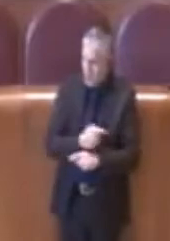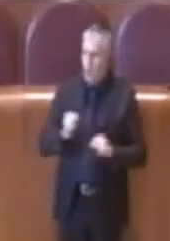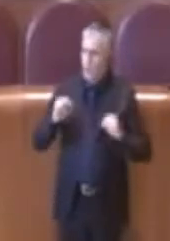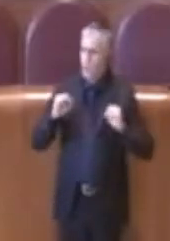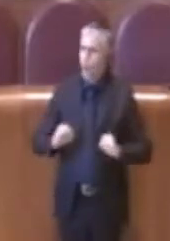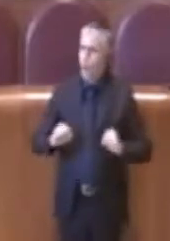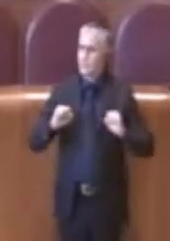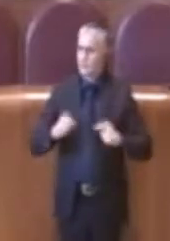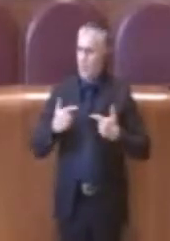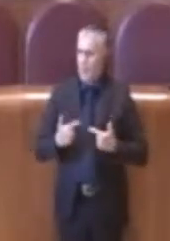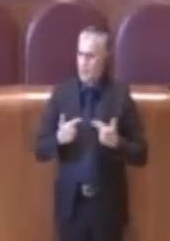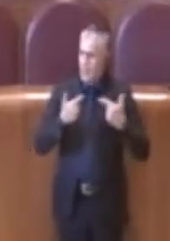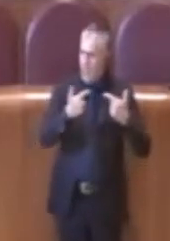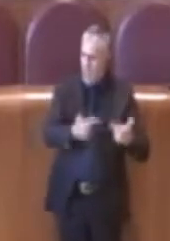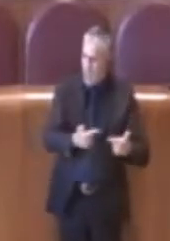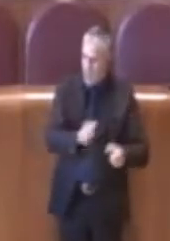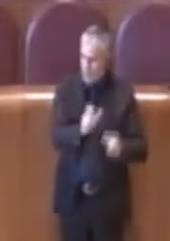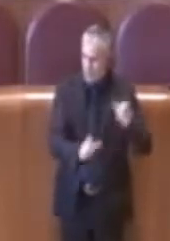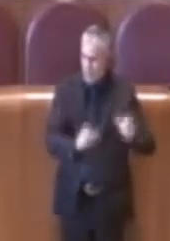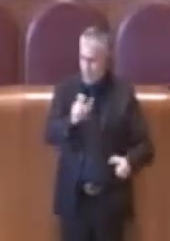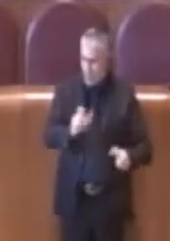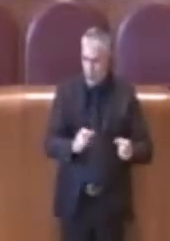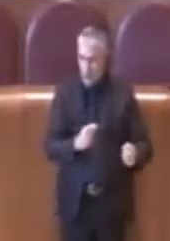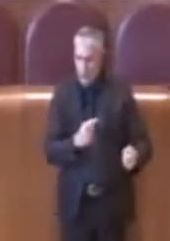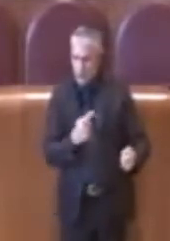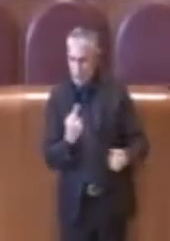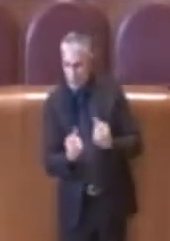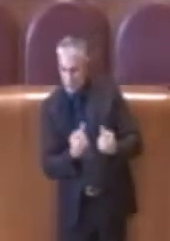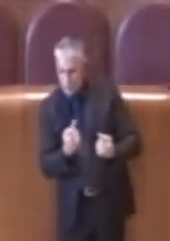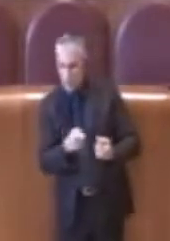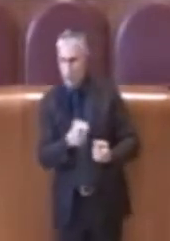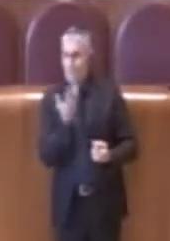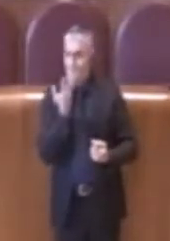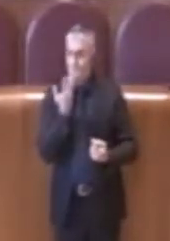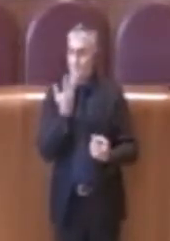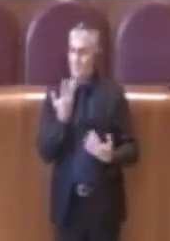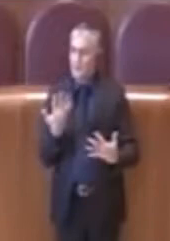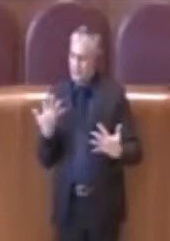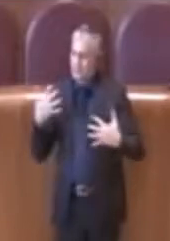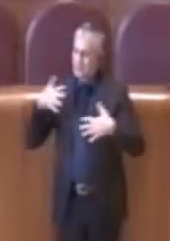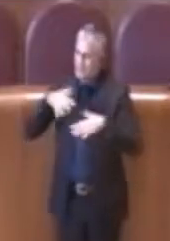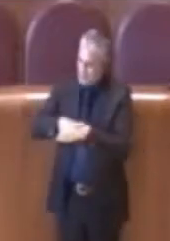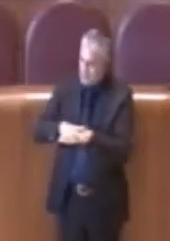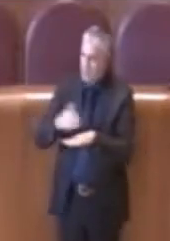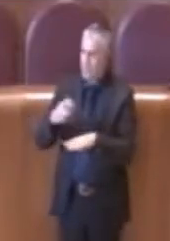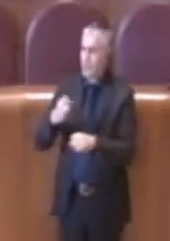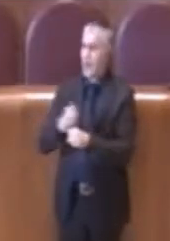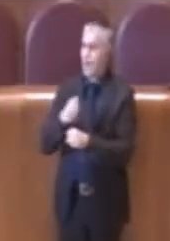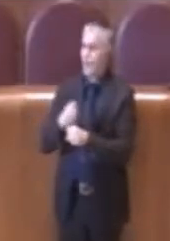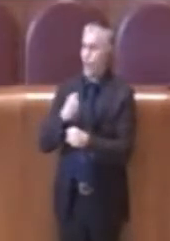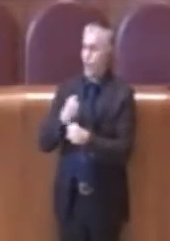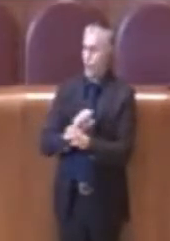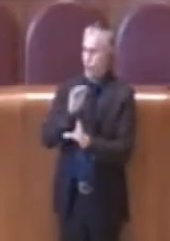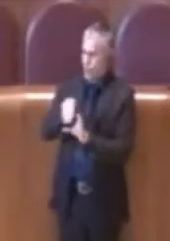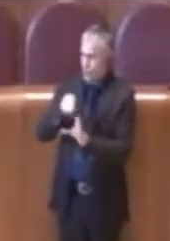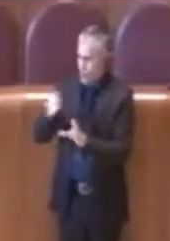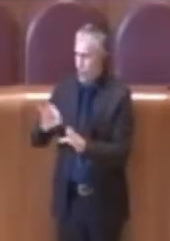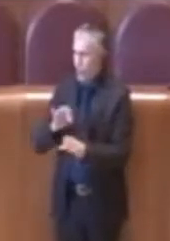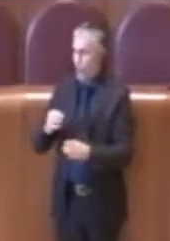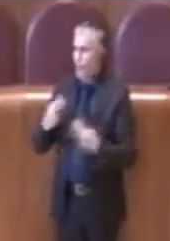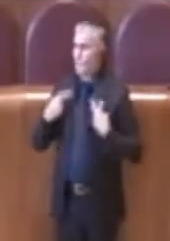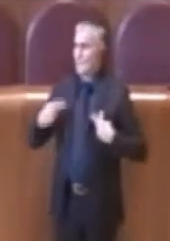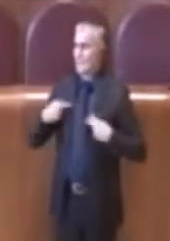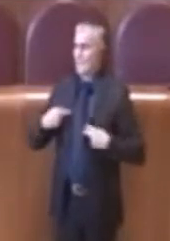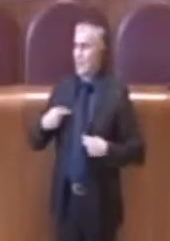che non usufruiscono e che sono in condizioni di potersi reintegrare anche nella vita lavorativa, nella vita sociale e